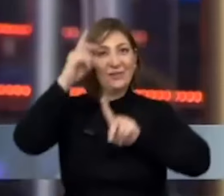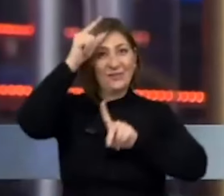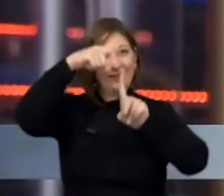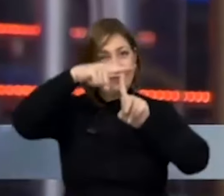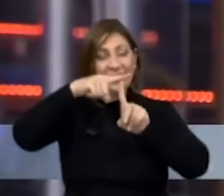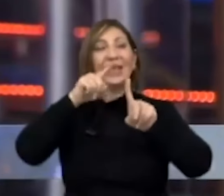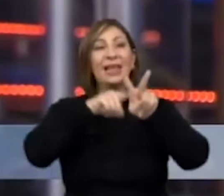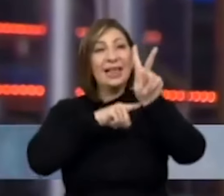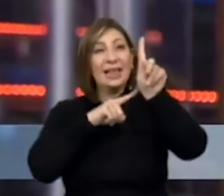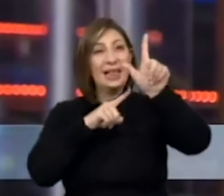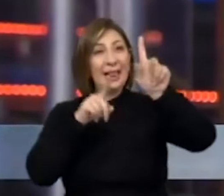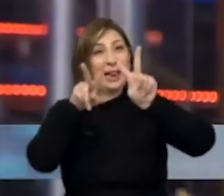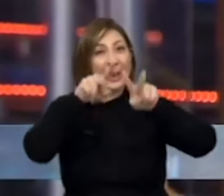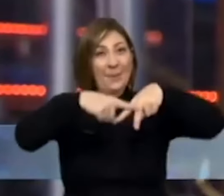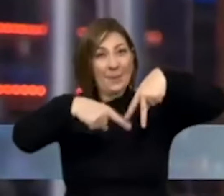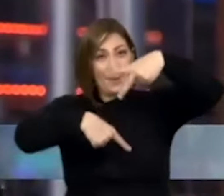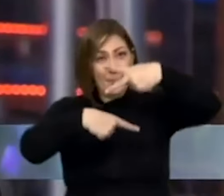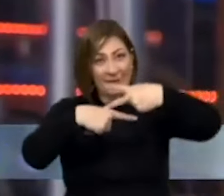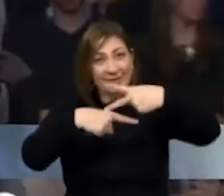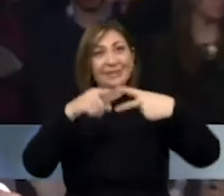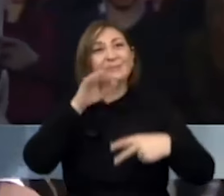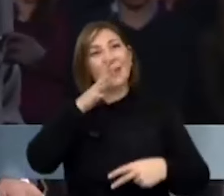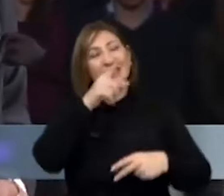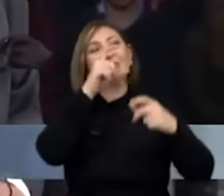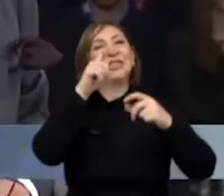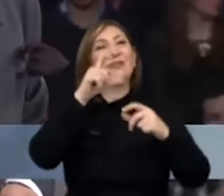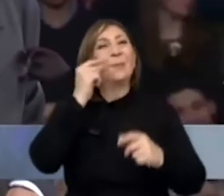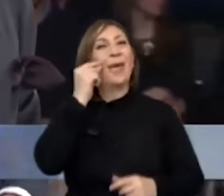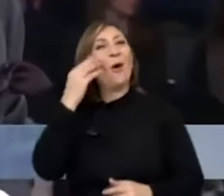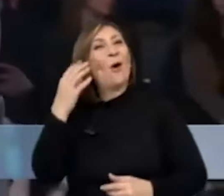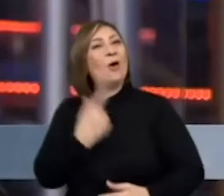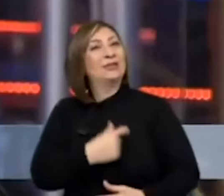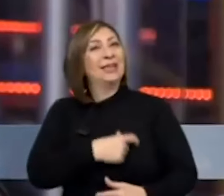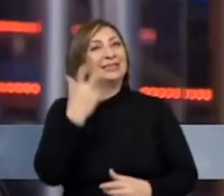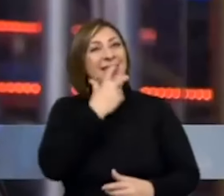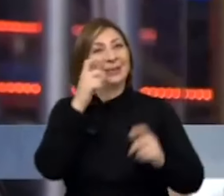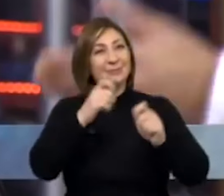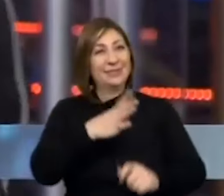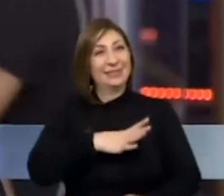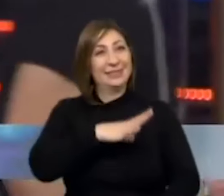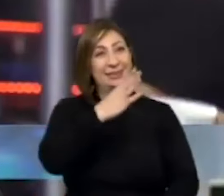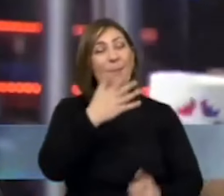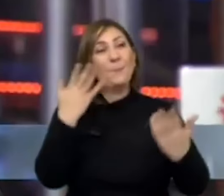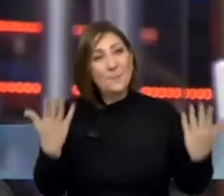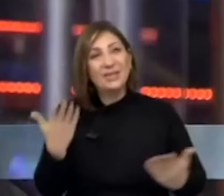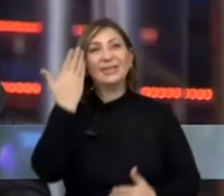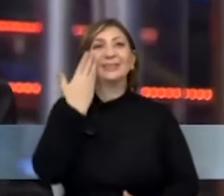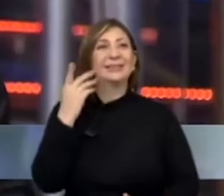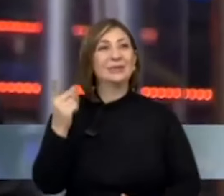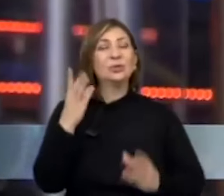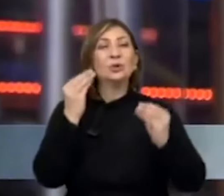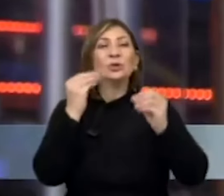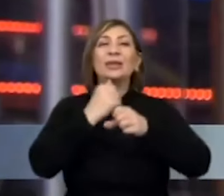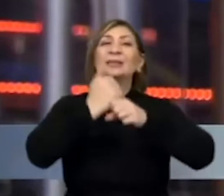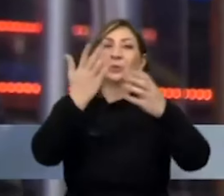Cavit Yılmaz. Cavit Bey. Peki o zaman Ferman, belki Cavit Bey'e özel şarkını seslendirmek istersin. Çok, yani çok, madem izlettireceksiniz. Çok